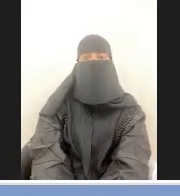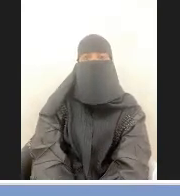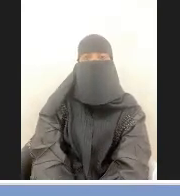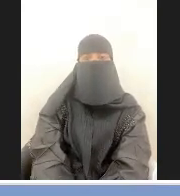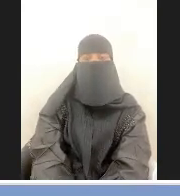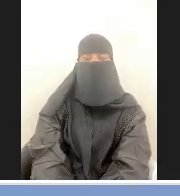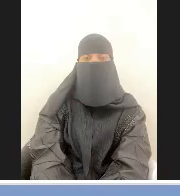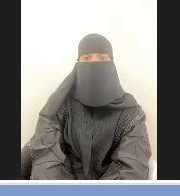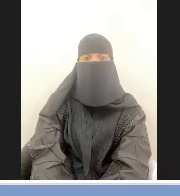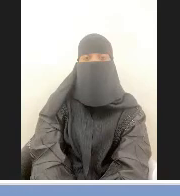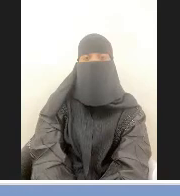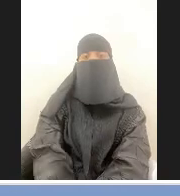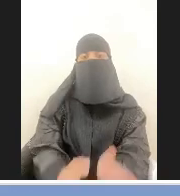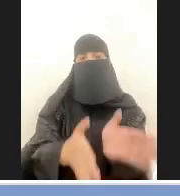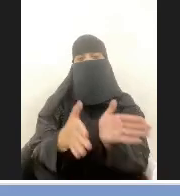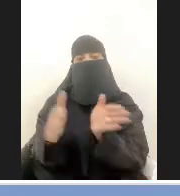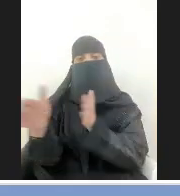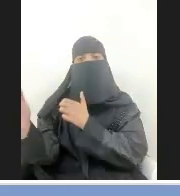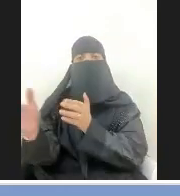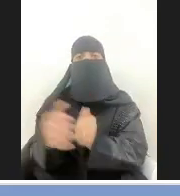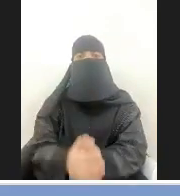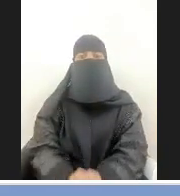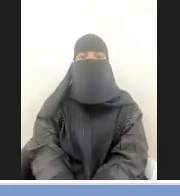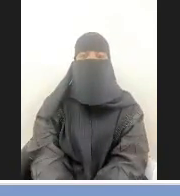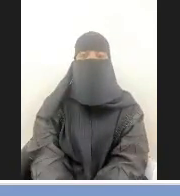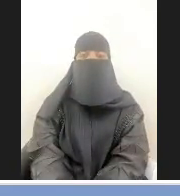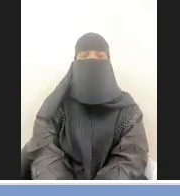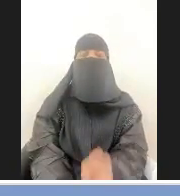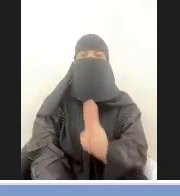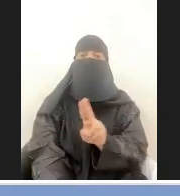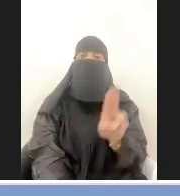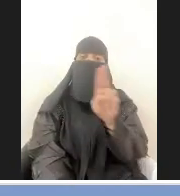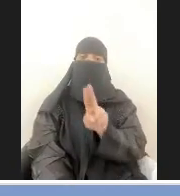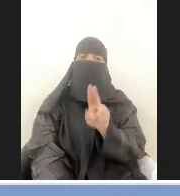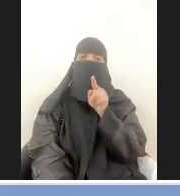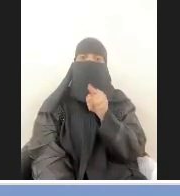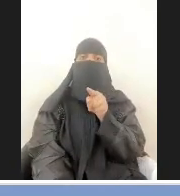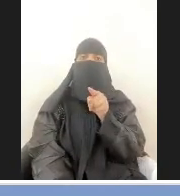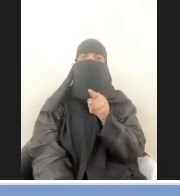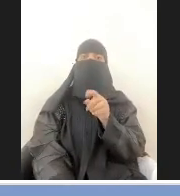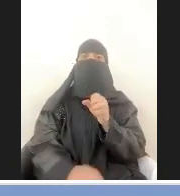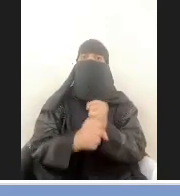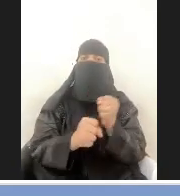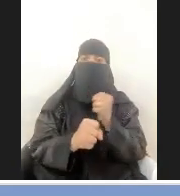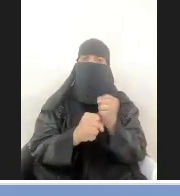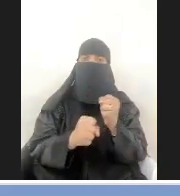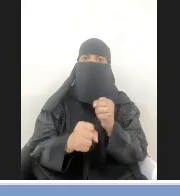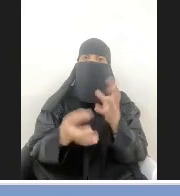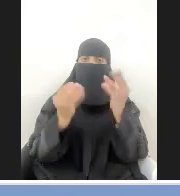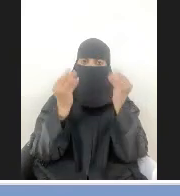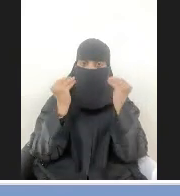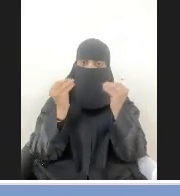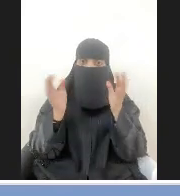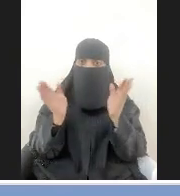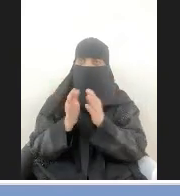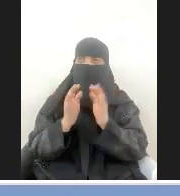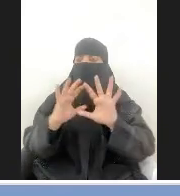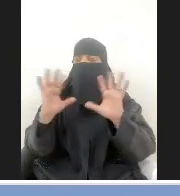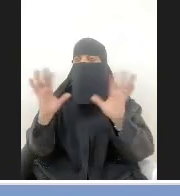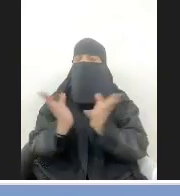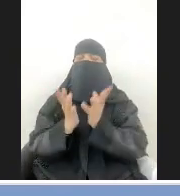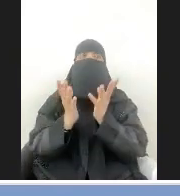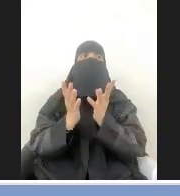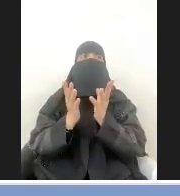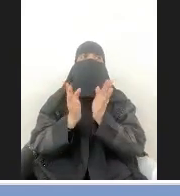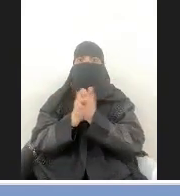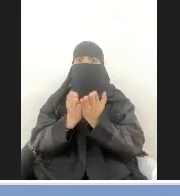السؤال. يعطيك العافية. طيب، هل ينطبق التعلم المصغر على جميع المقررات الدراسية، ام هناك مقررات او